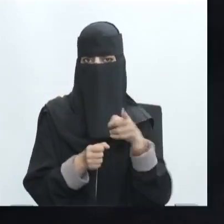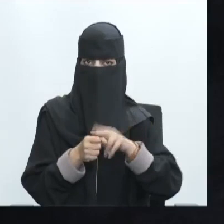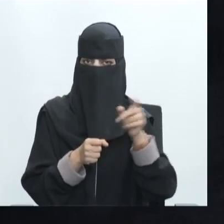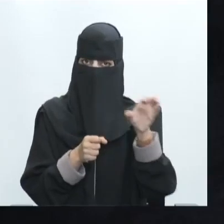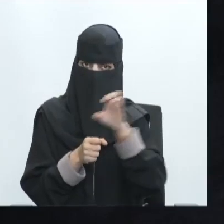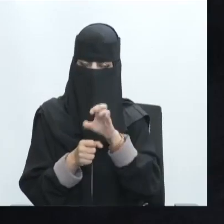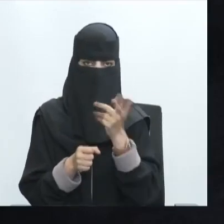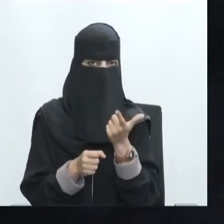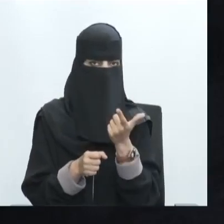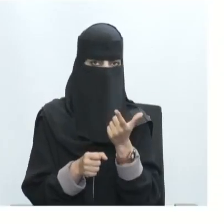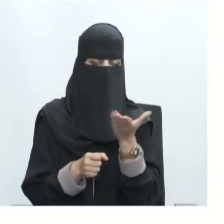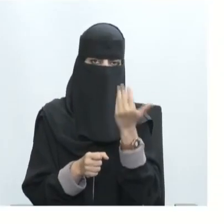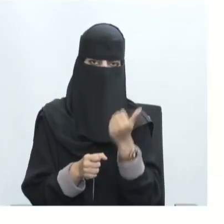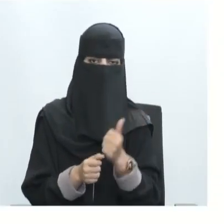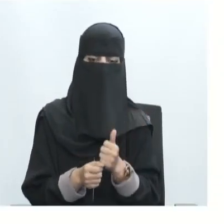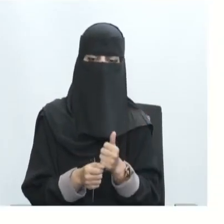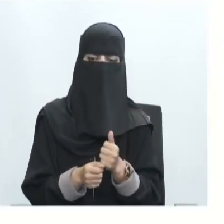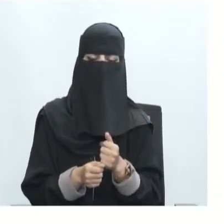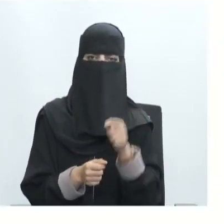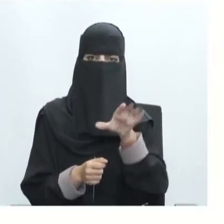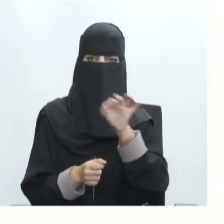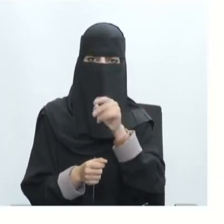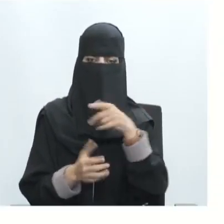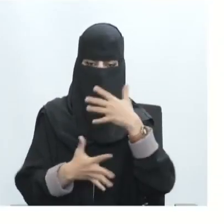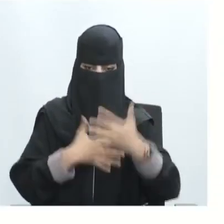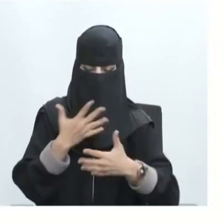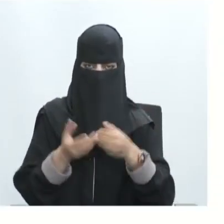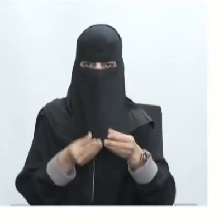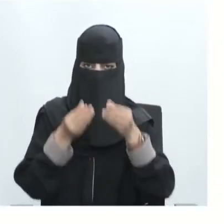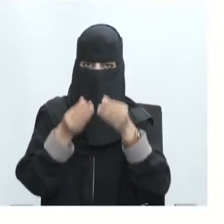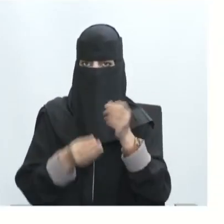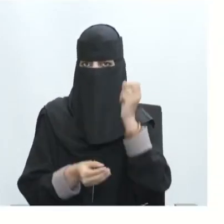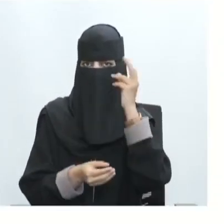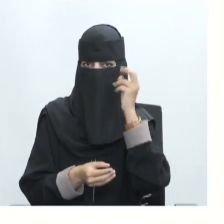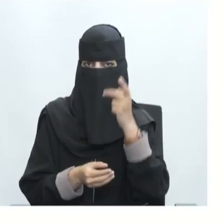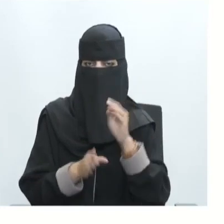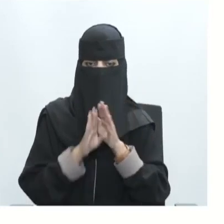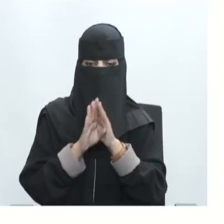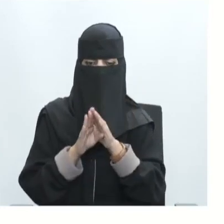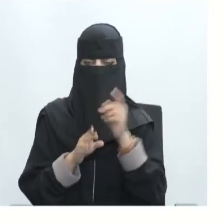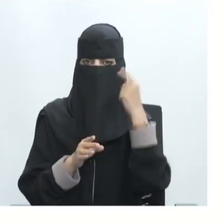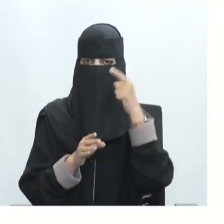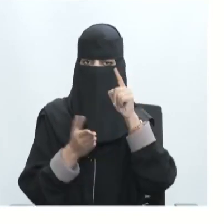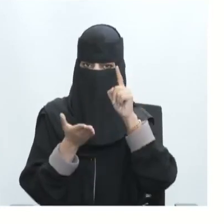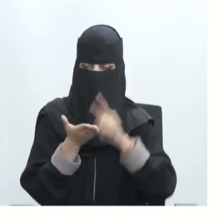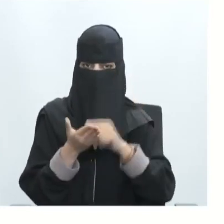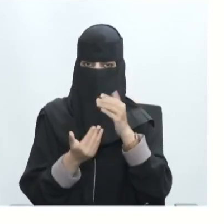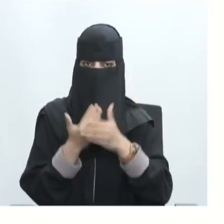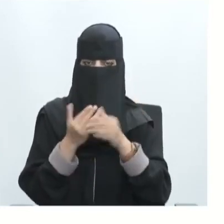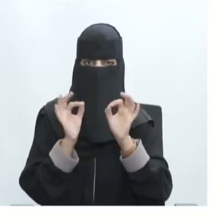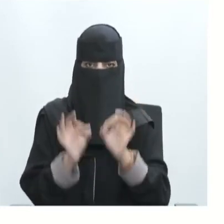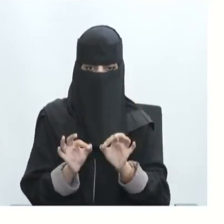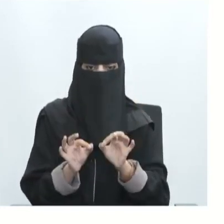يتذكر اطلب منك عزيزي الطالب ان تاتي وتحاول وتقدم امثله لدعم فكره تجدد المنطق